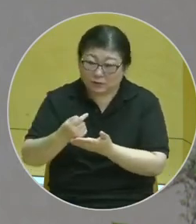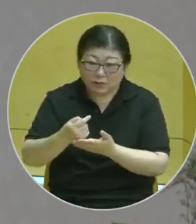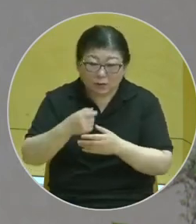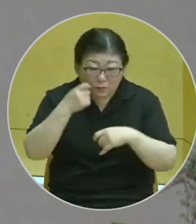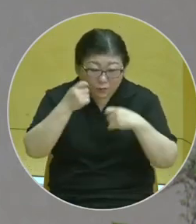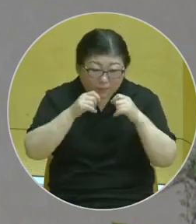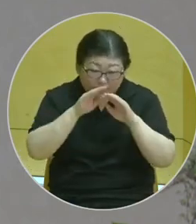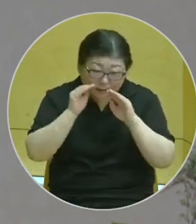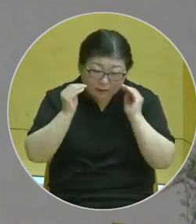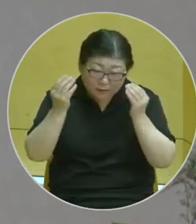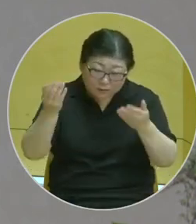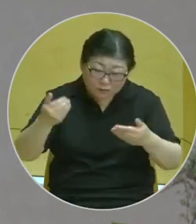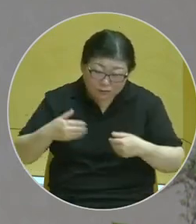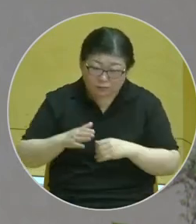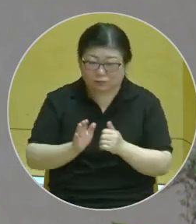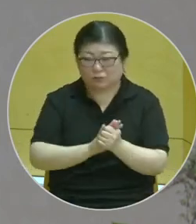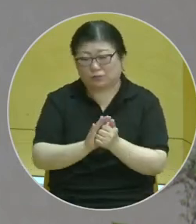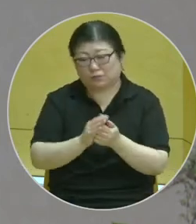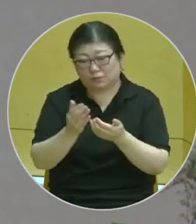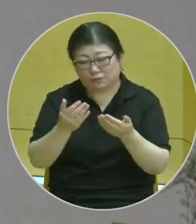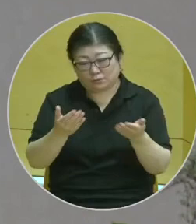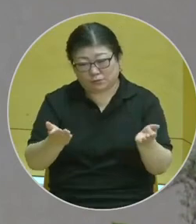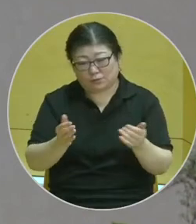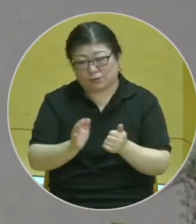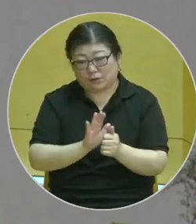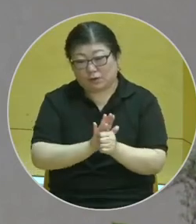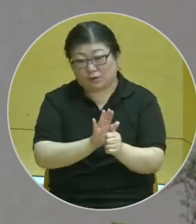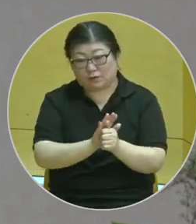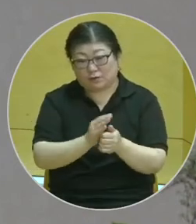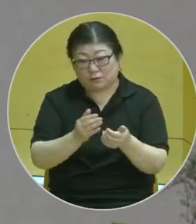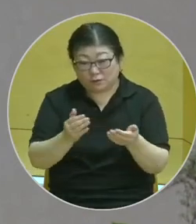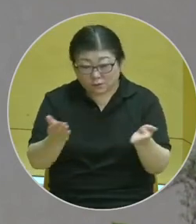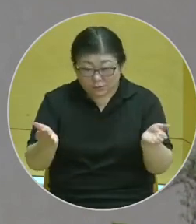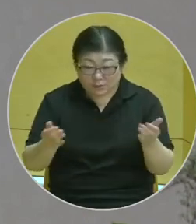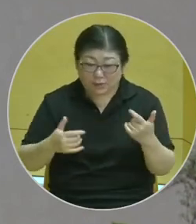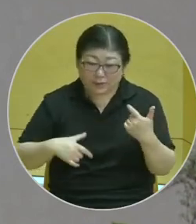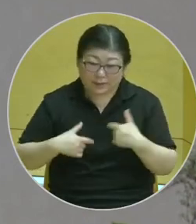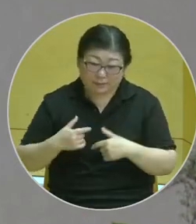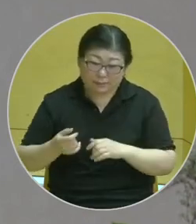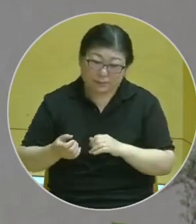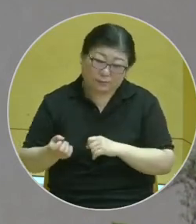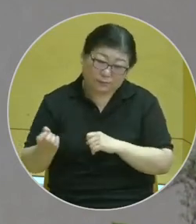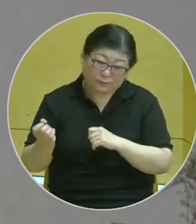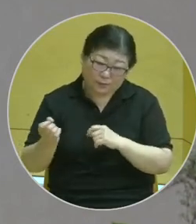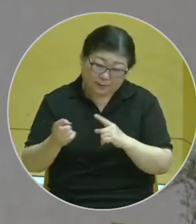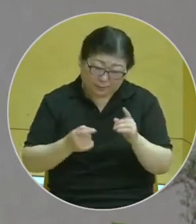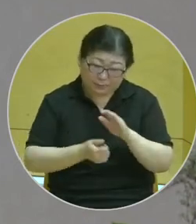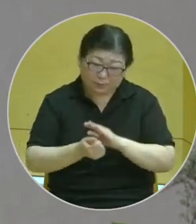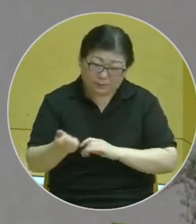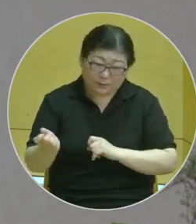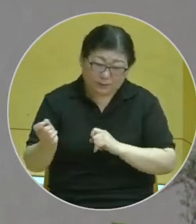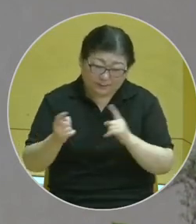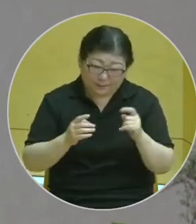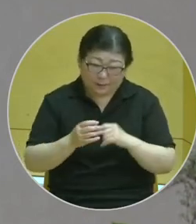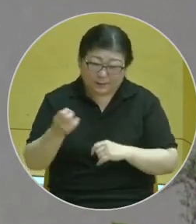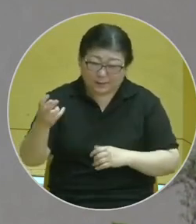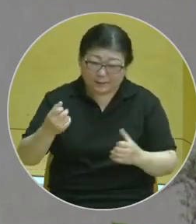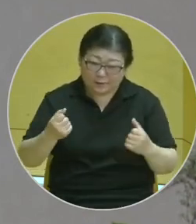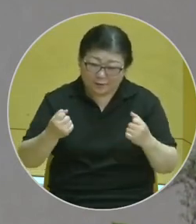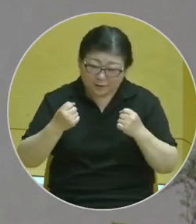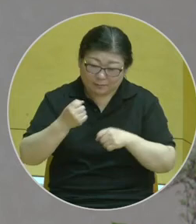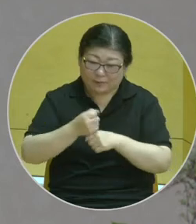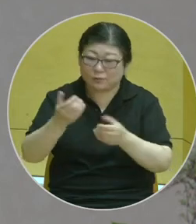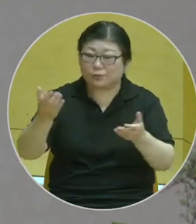시키시고 우리를 위로하시고 경리 하시고 소망을 기쁨 을 회복하시고 다시 건강하게 강건하게 만들어 주시는